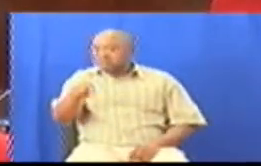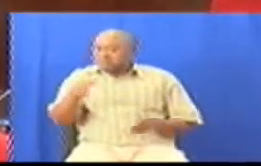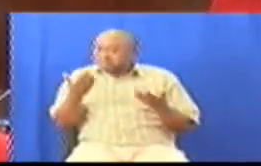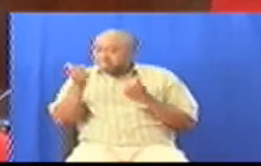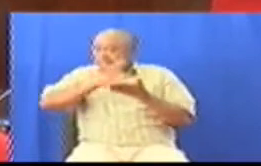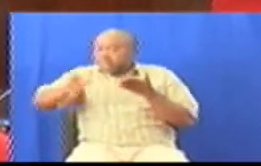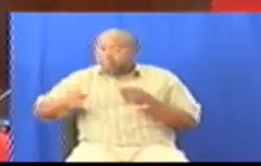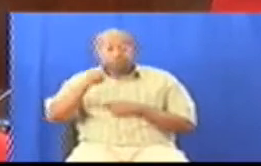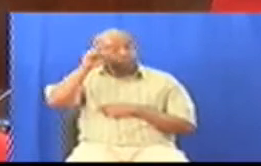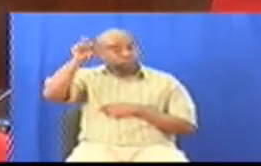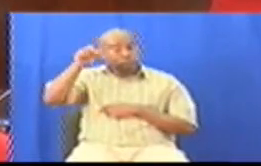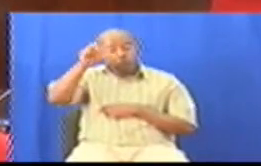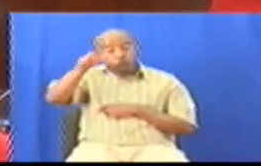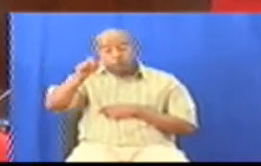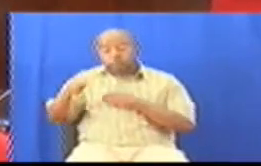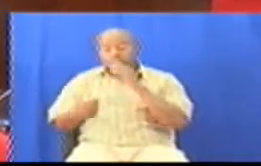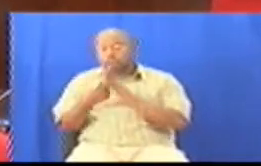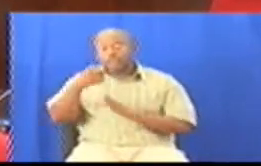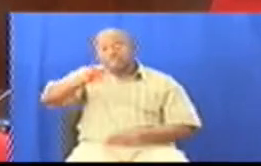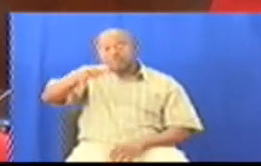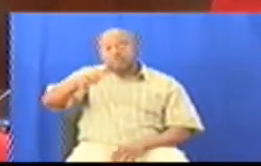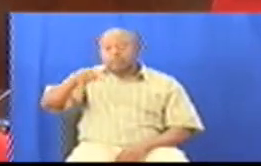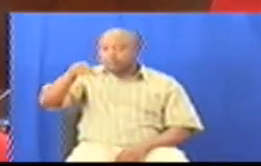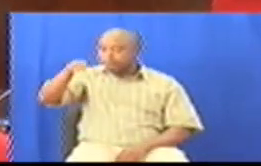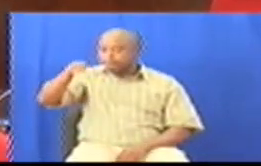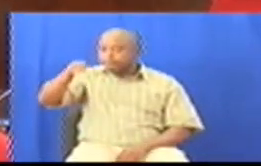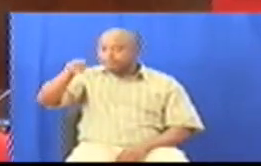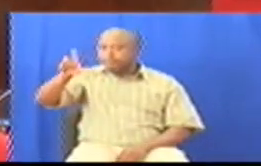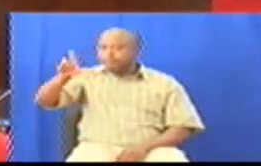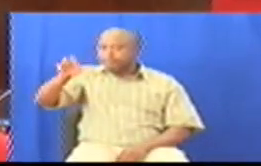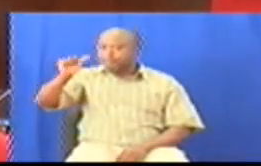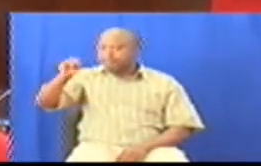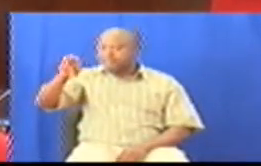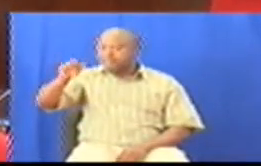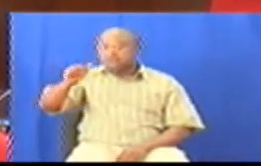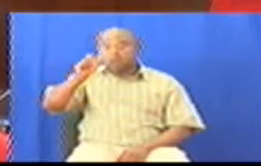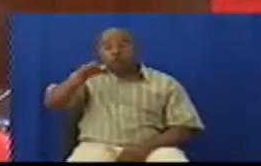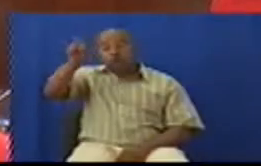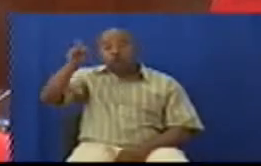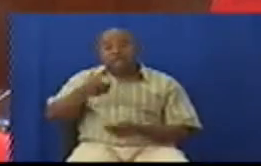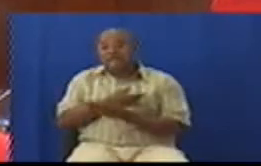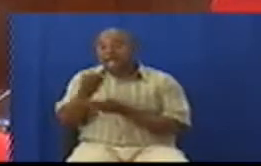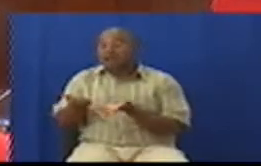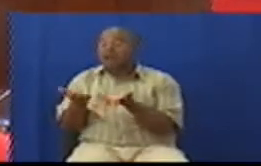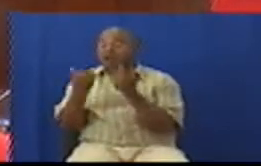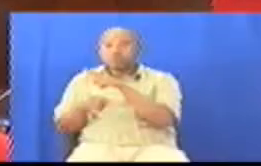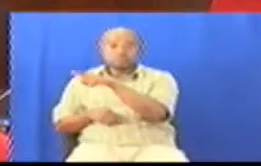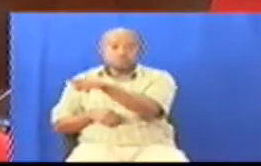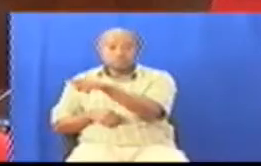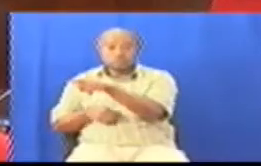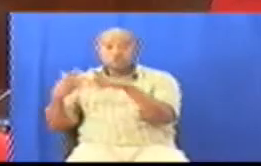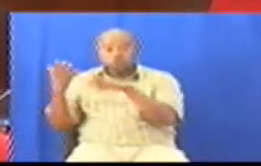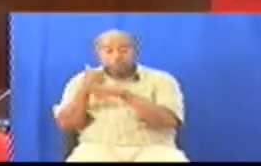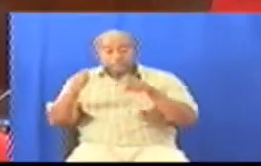Mlimba hawana uwezo wa kupata vitambulisho vya uraia, hawana uwezo wa